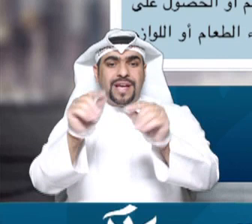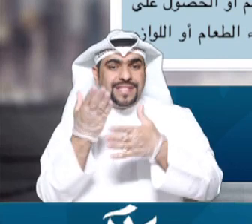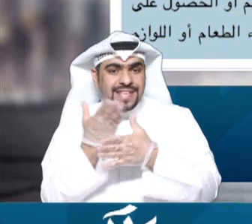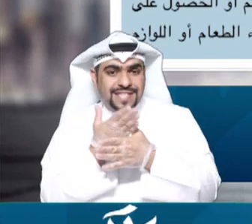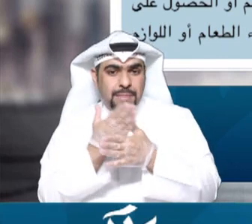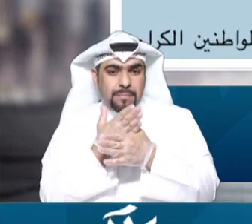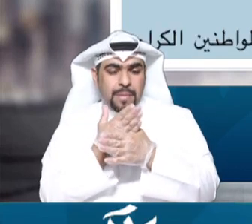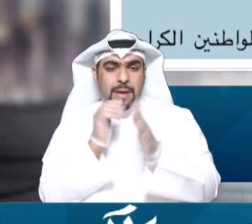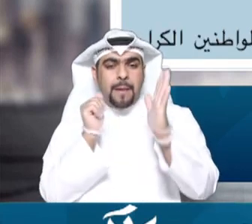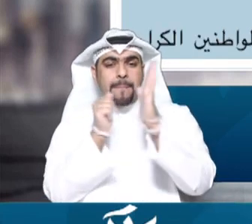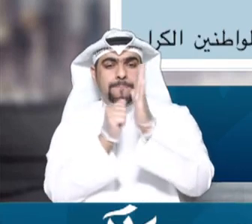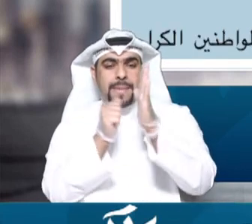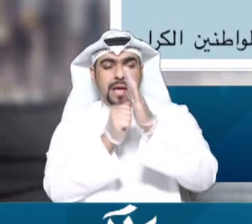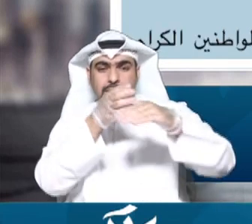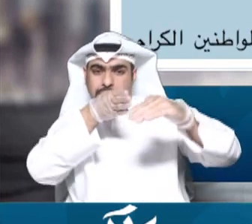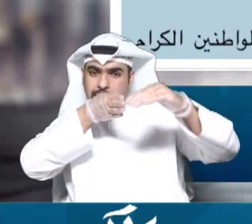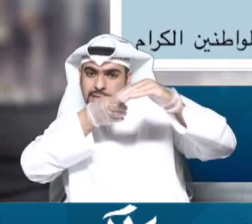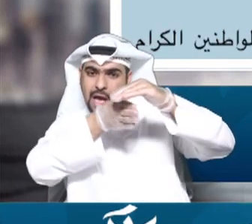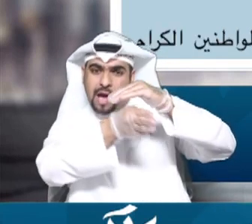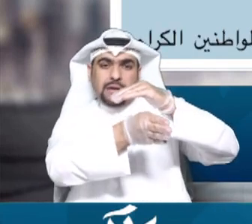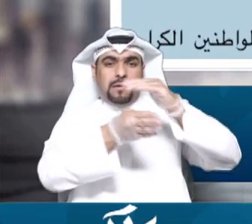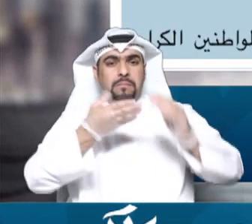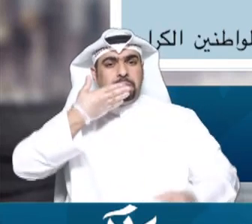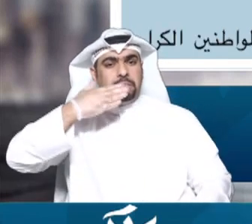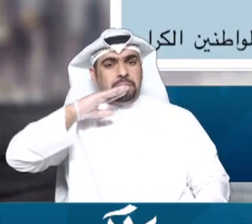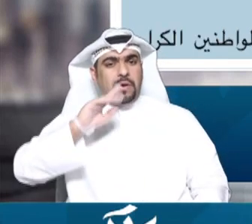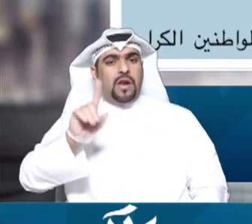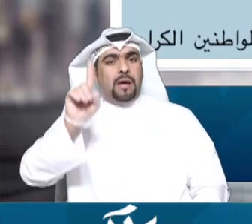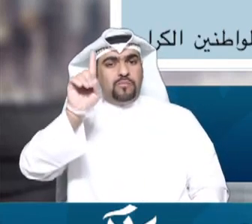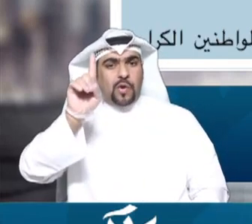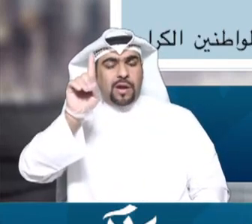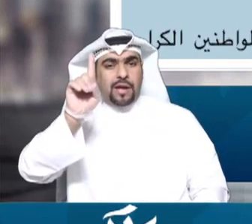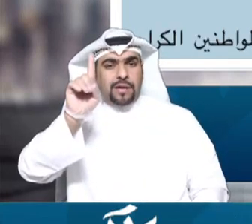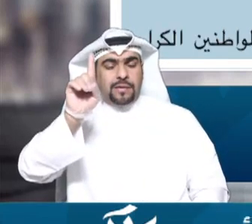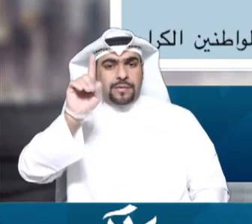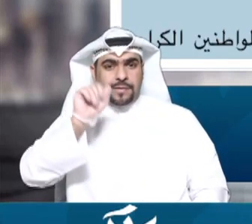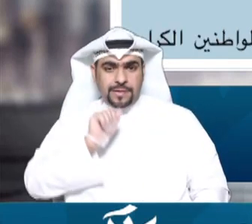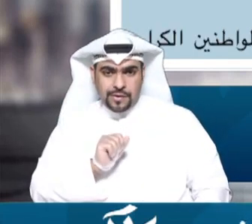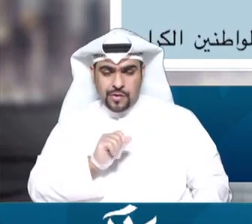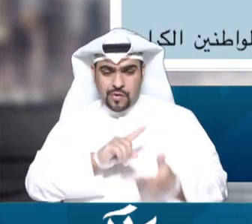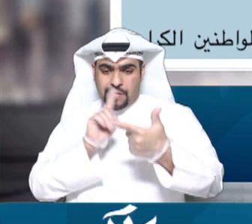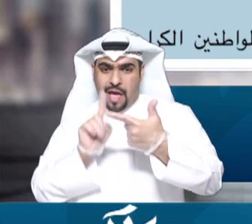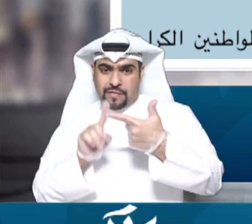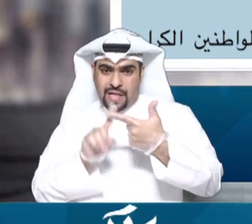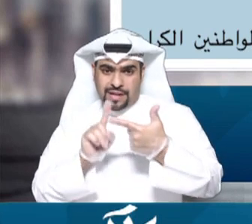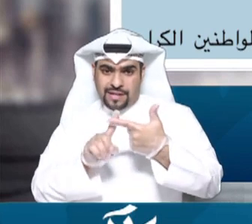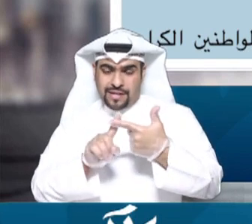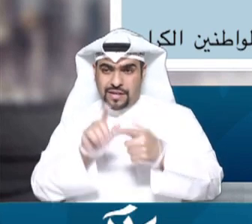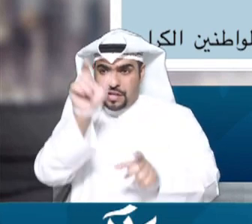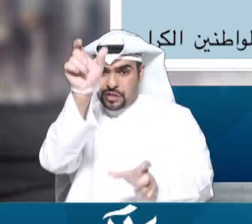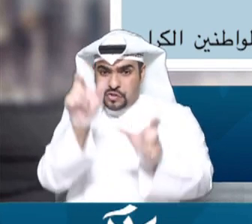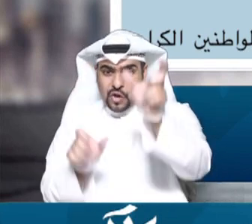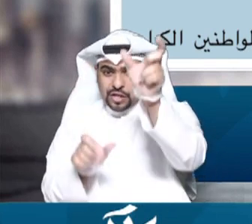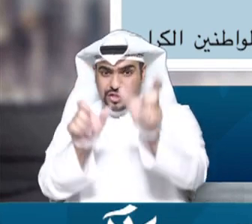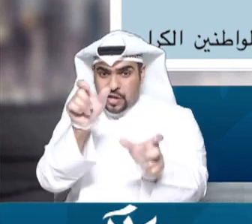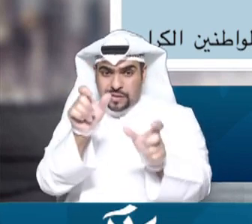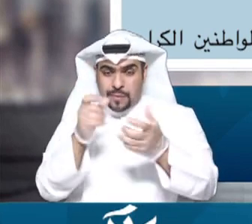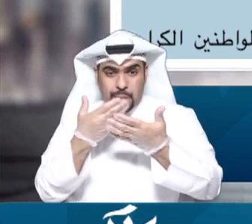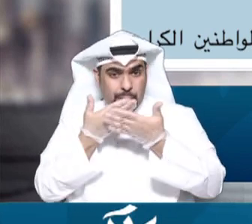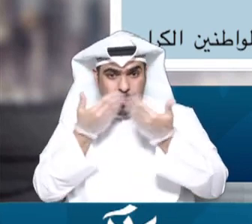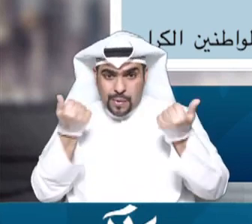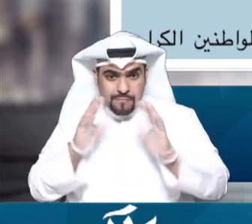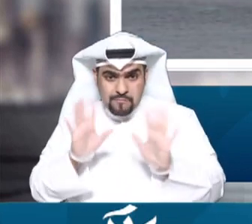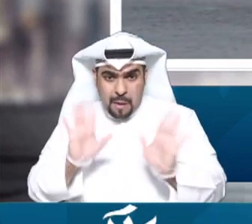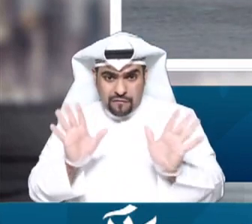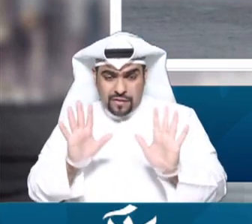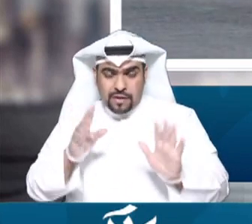مساكنهم الخاصة، والجزء الآخر تم تأمين له في أحد الفنادق في جنيف. وأعتقد أن الأمور